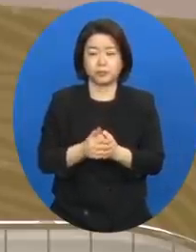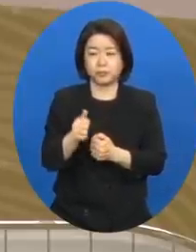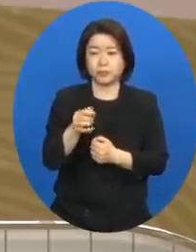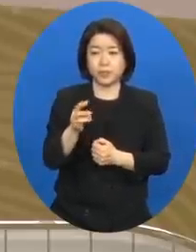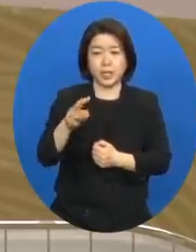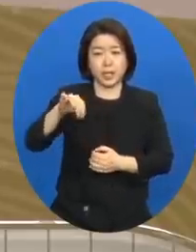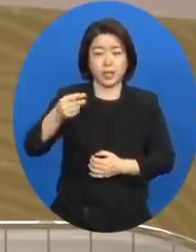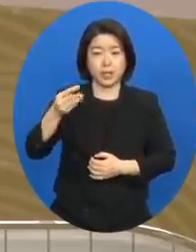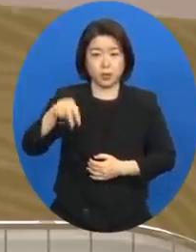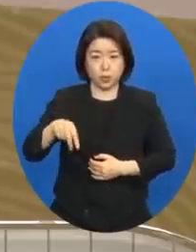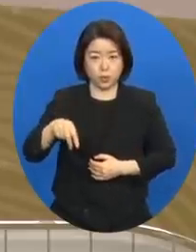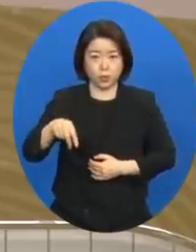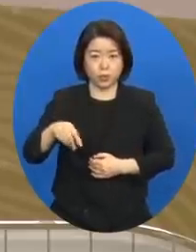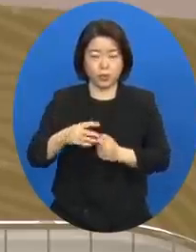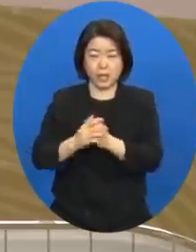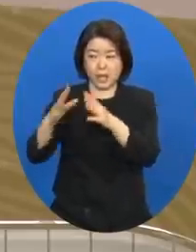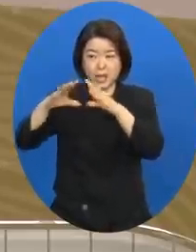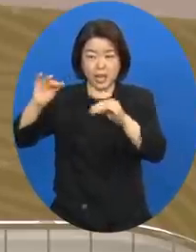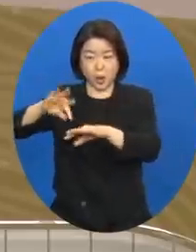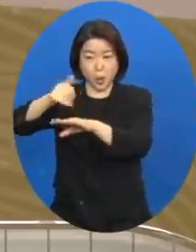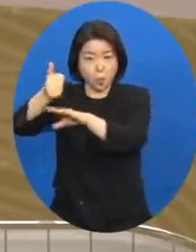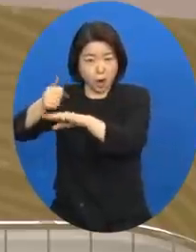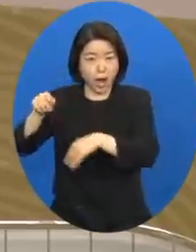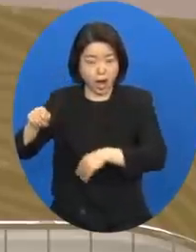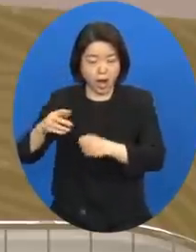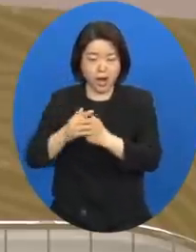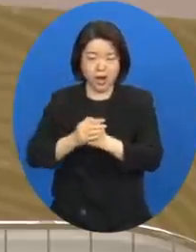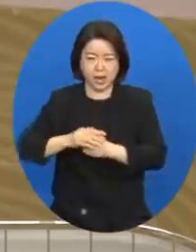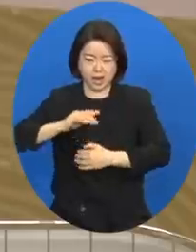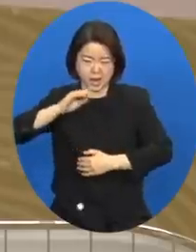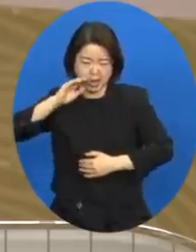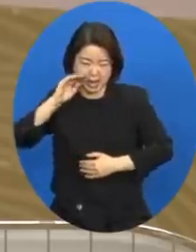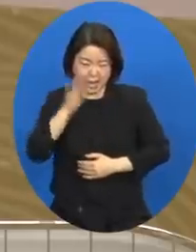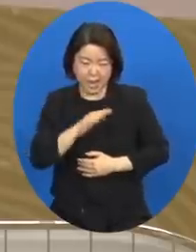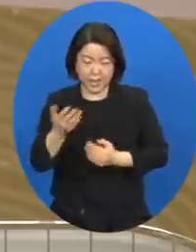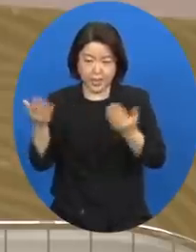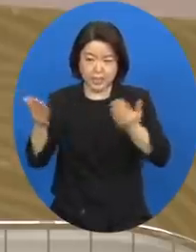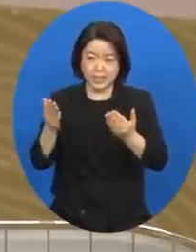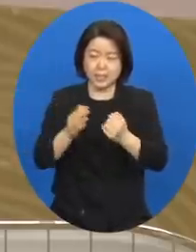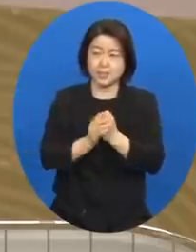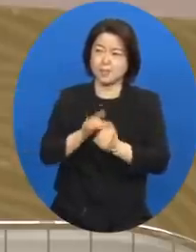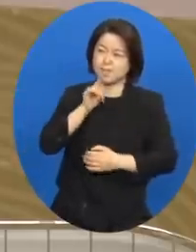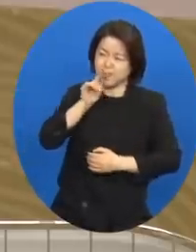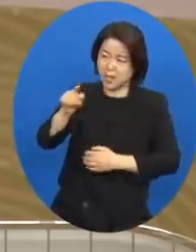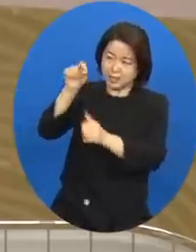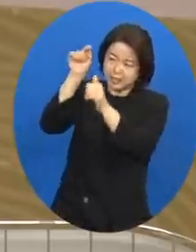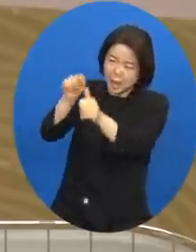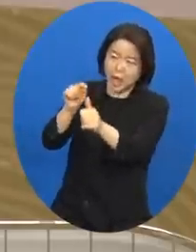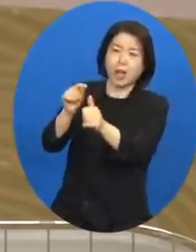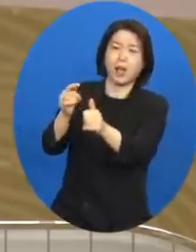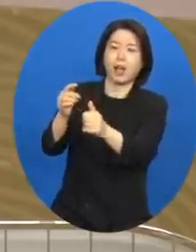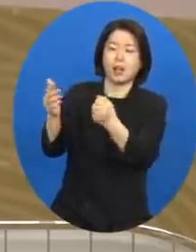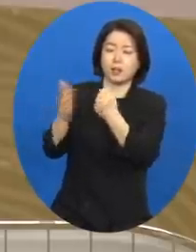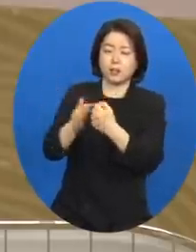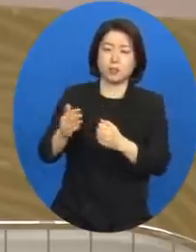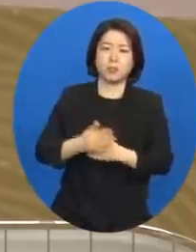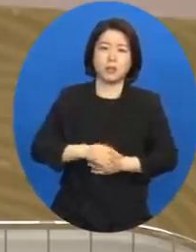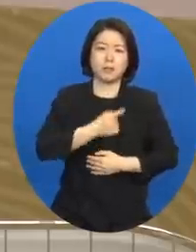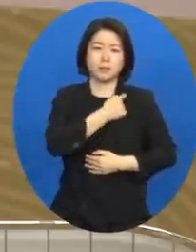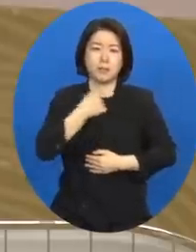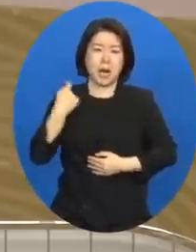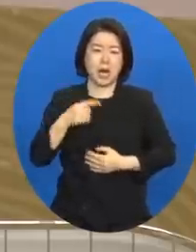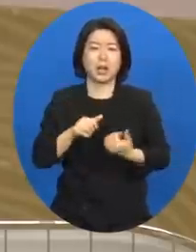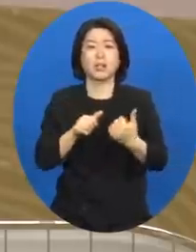헤롯의 악한 일을 직언을 한 것 때문에 쓴소리 한 것 때문에 목베임을 당해서